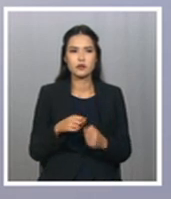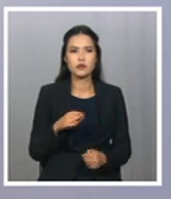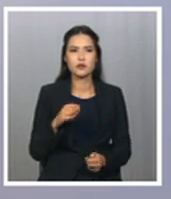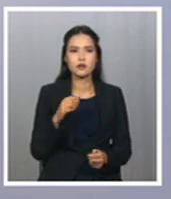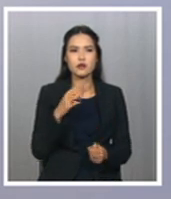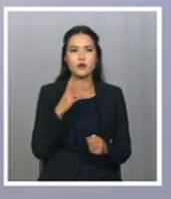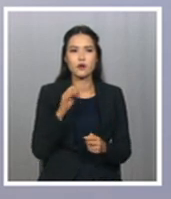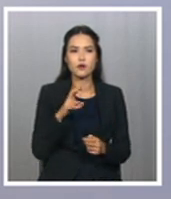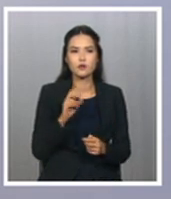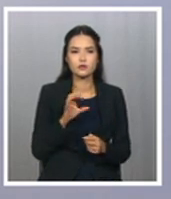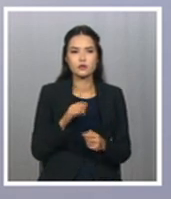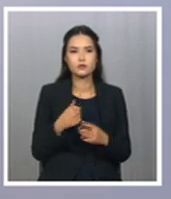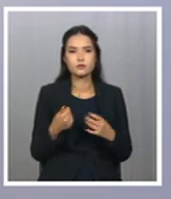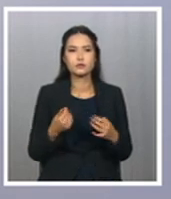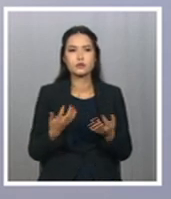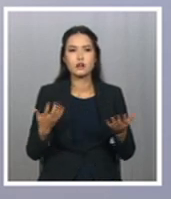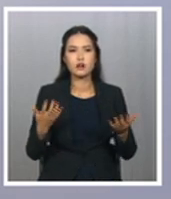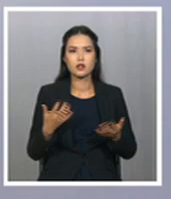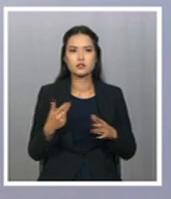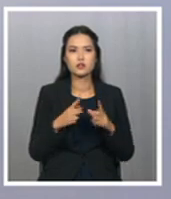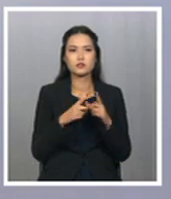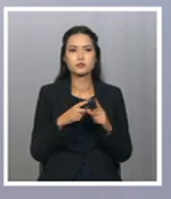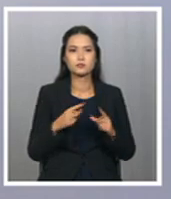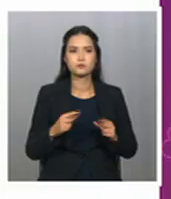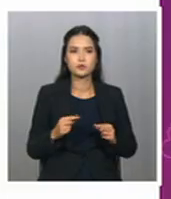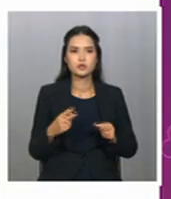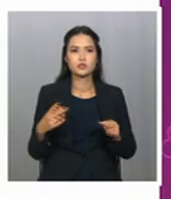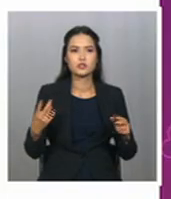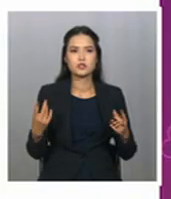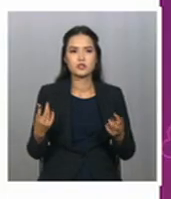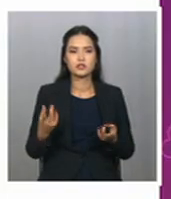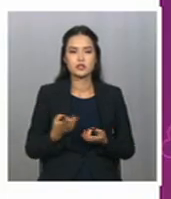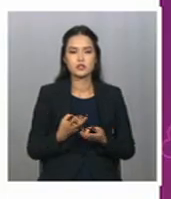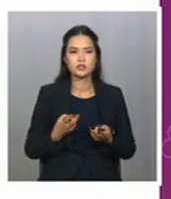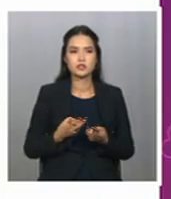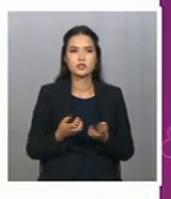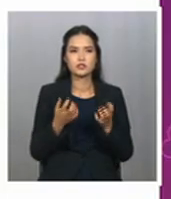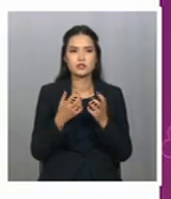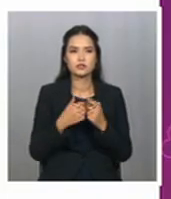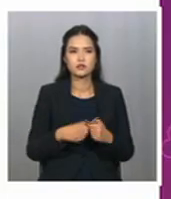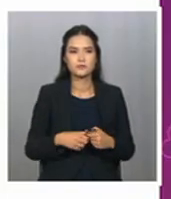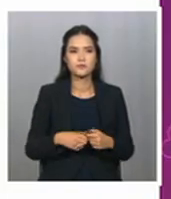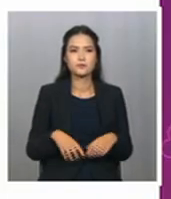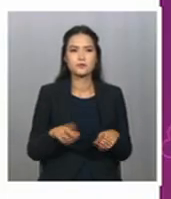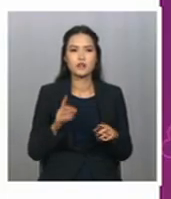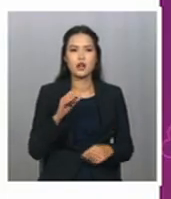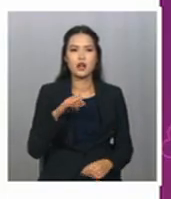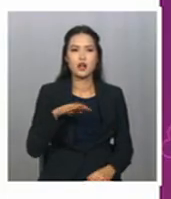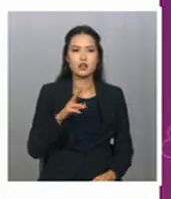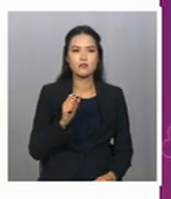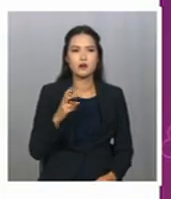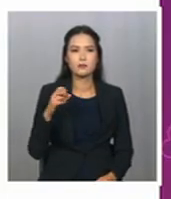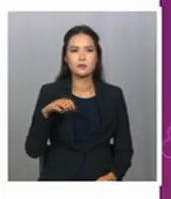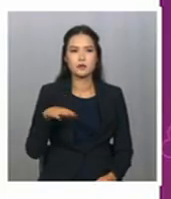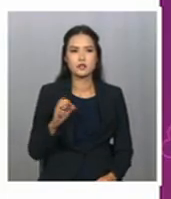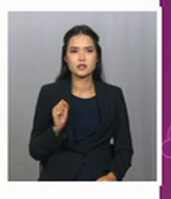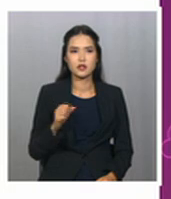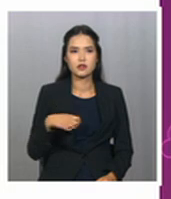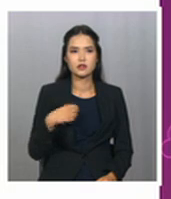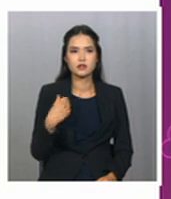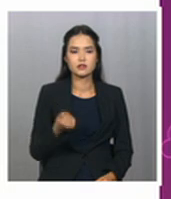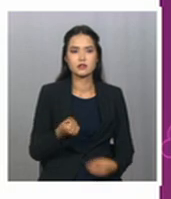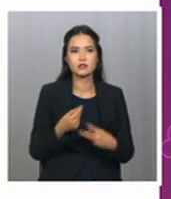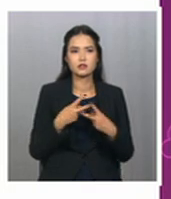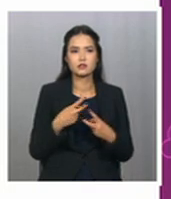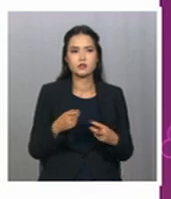косинустар үшін қандай бұрышты беретінін іздейміз. Ал енді біз альфа және бета бұрыштарын тапқаннан кейін, яғни